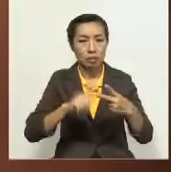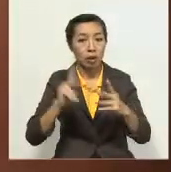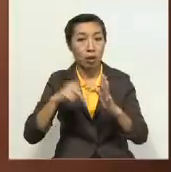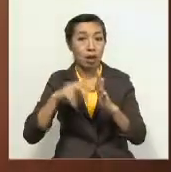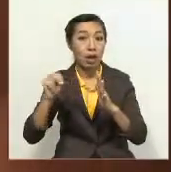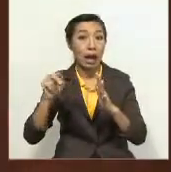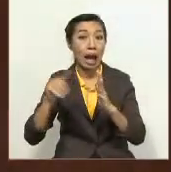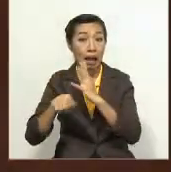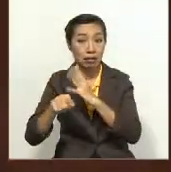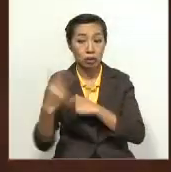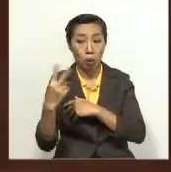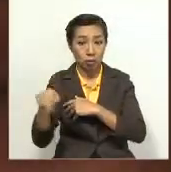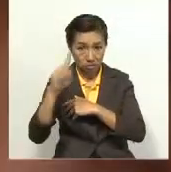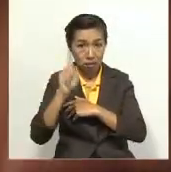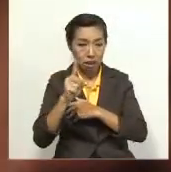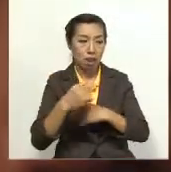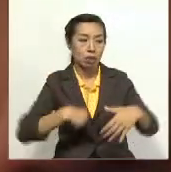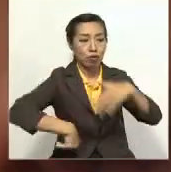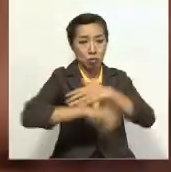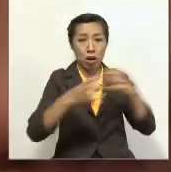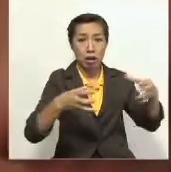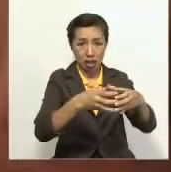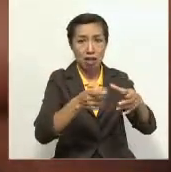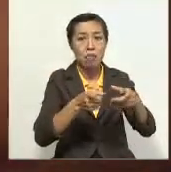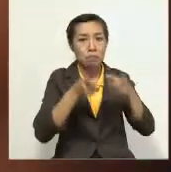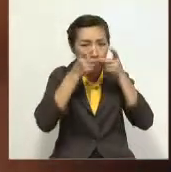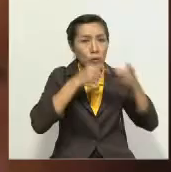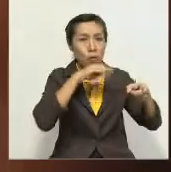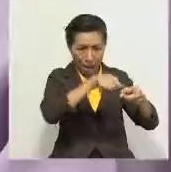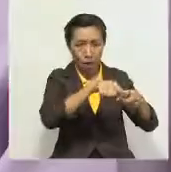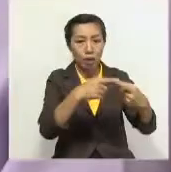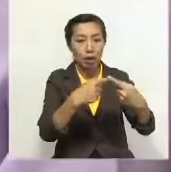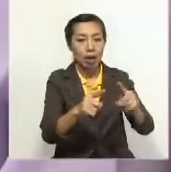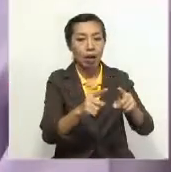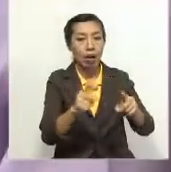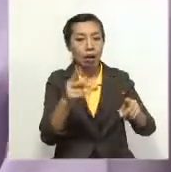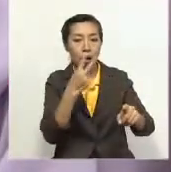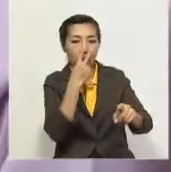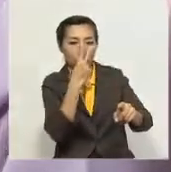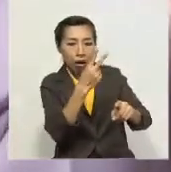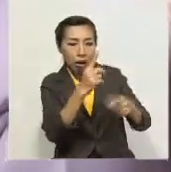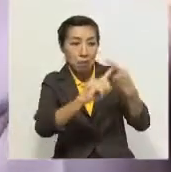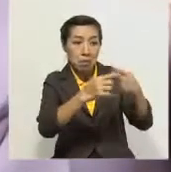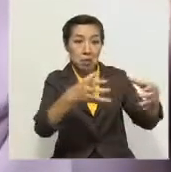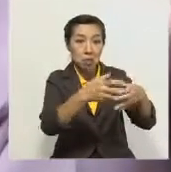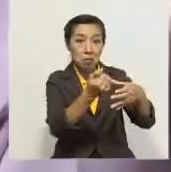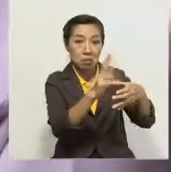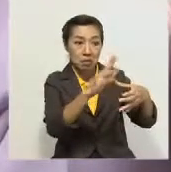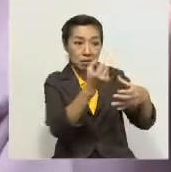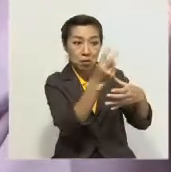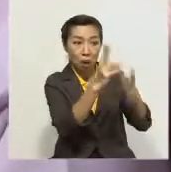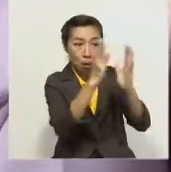วหรือเปล่าคะที่นี่ว่าที่เพื่อนๆปลอดภัยแล้วยังดูแบบแข็งแรงเพราะว่าเขา